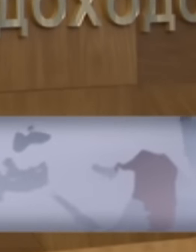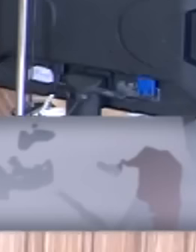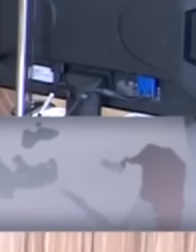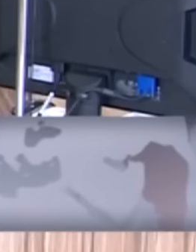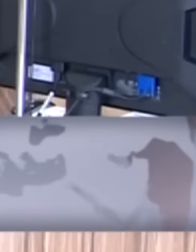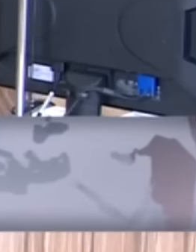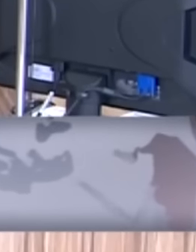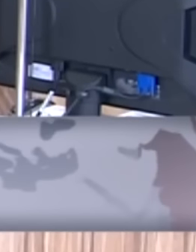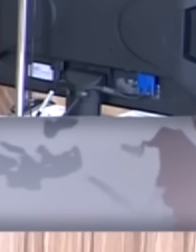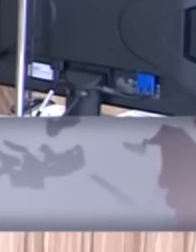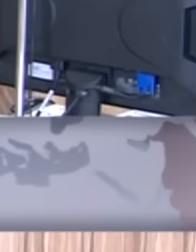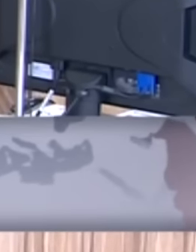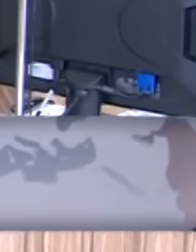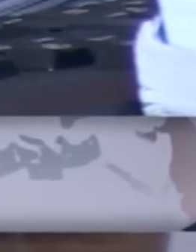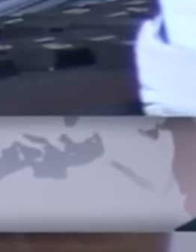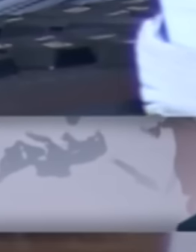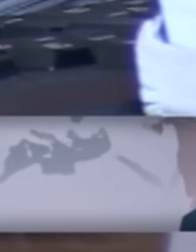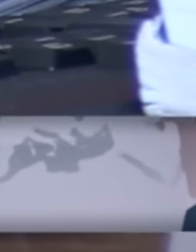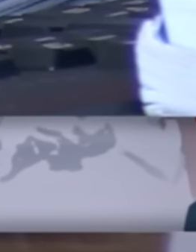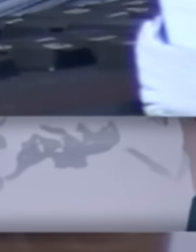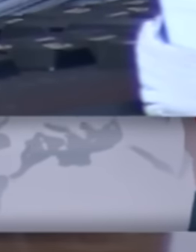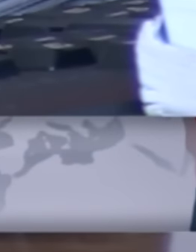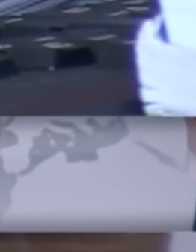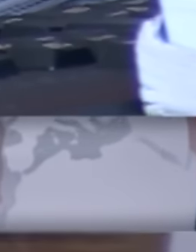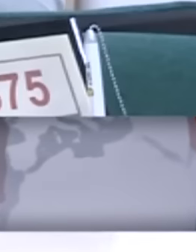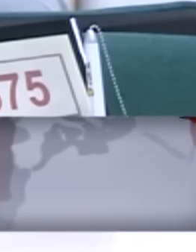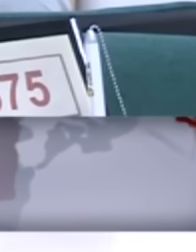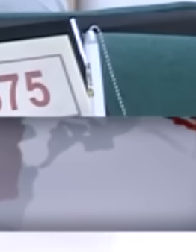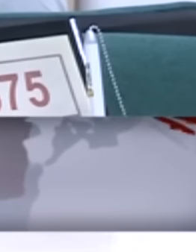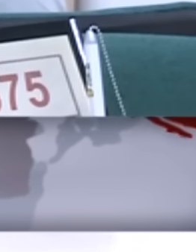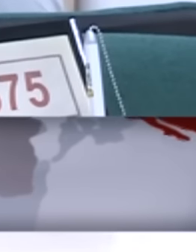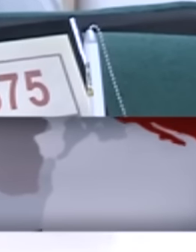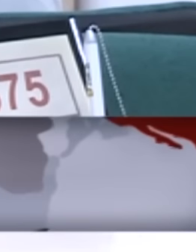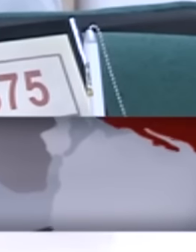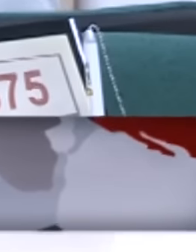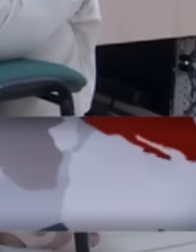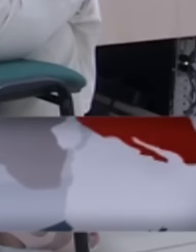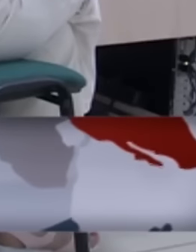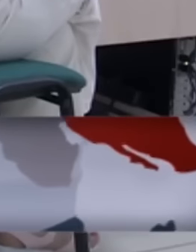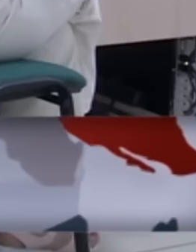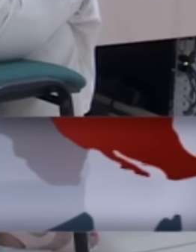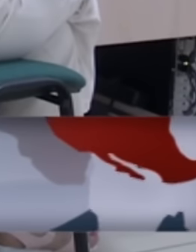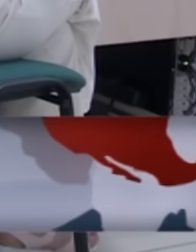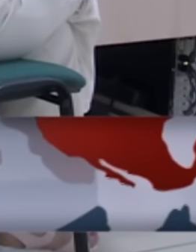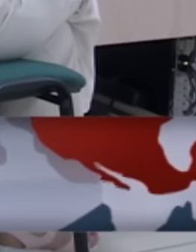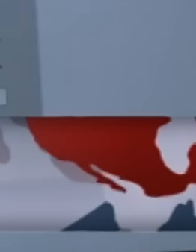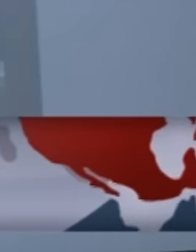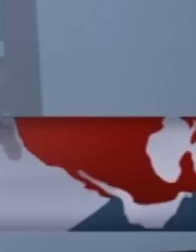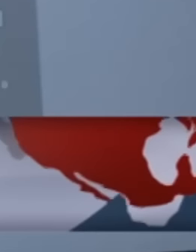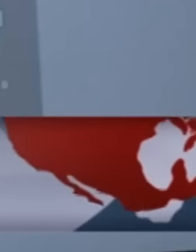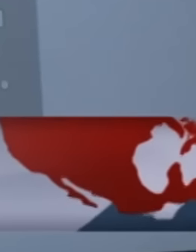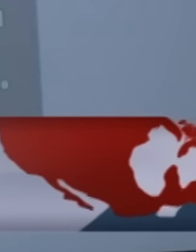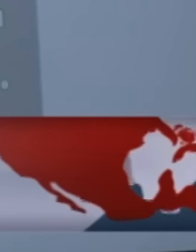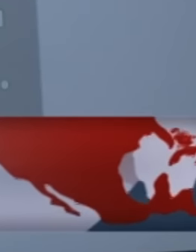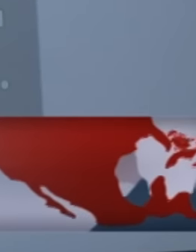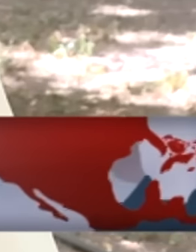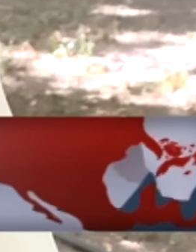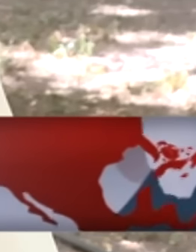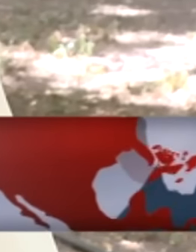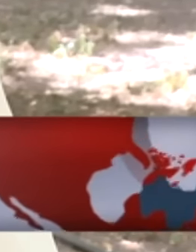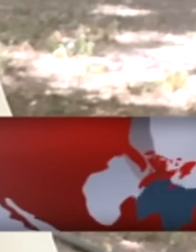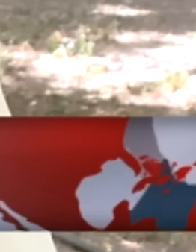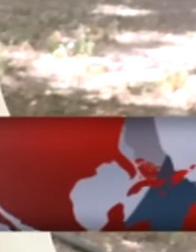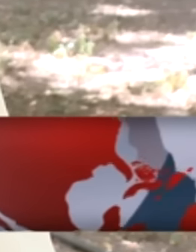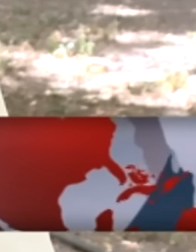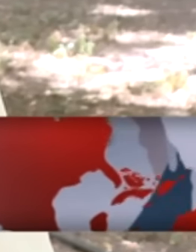17%. Демек, жаңа салық кодексінде ставкалар басқаша ғой. Ал өзгерістер орташаны кедей қылмай ма?